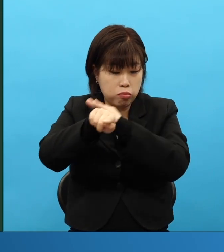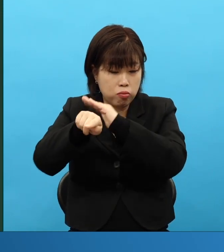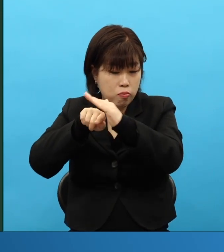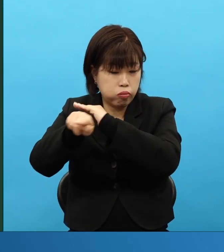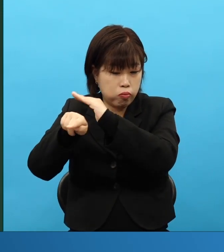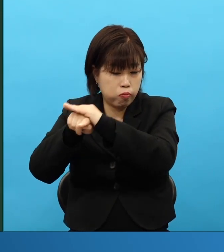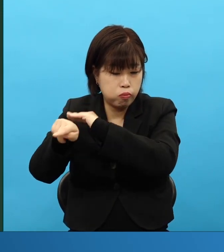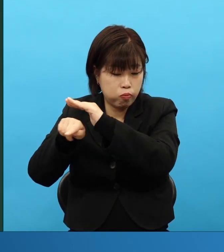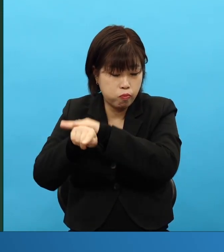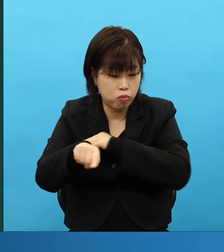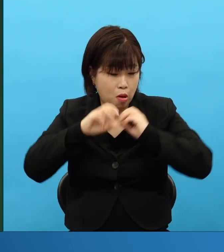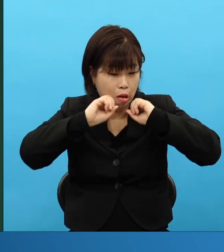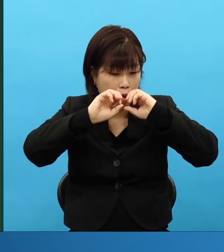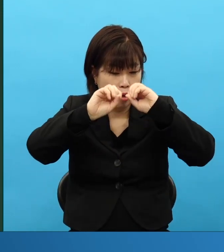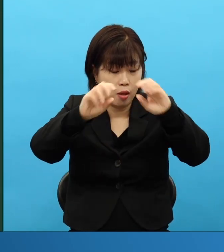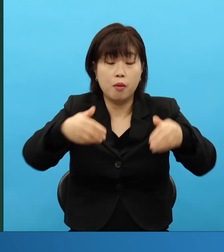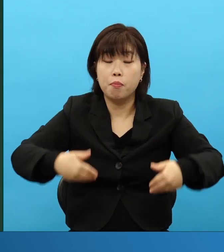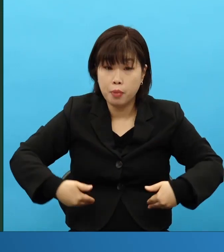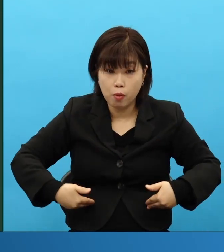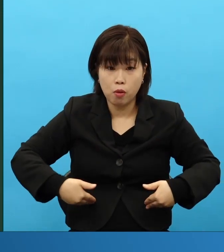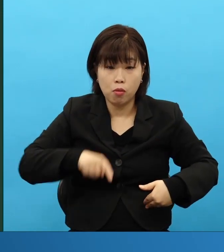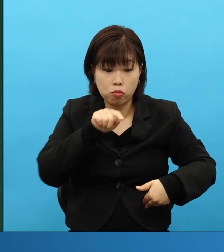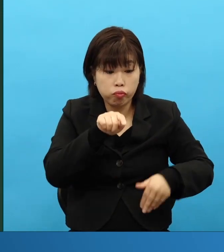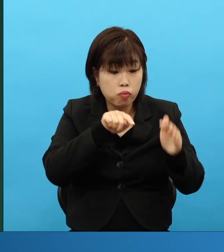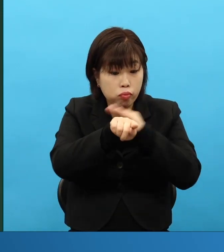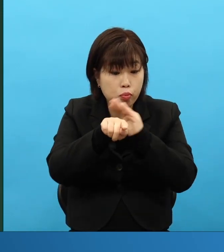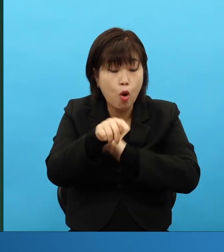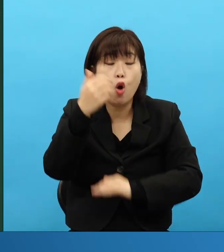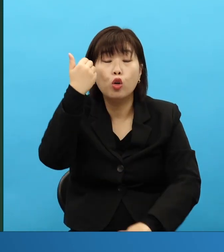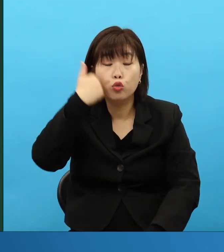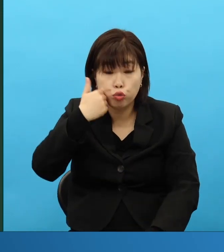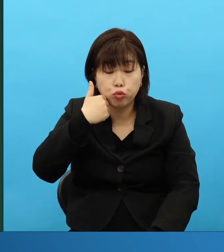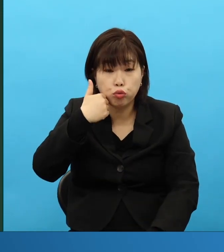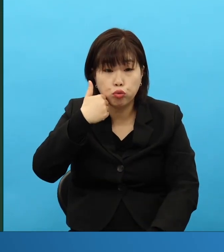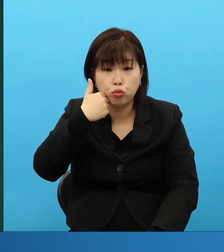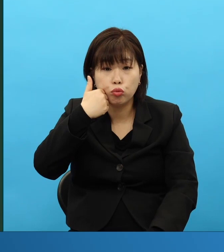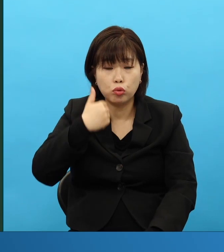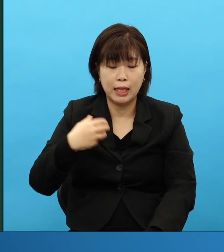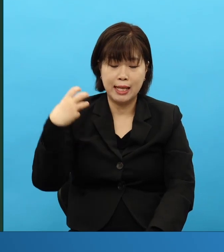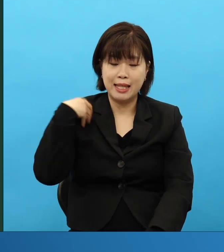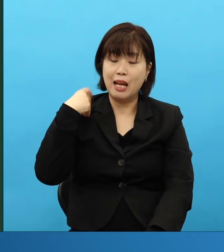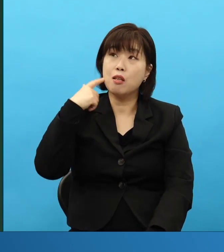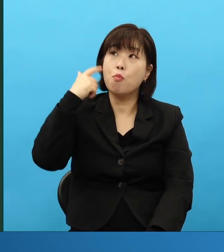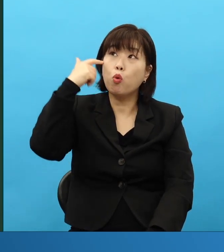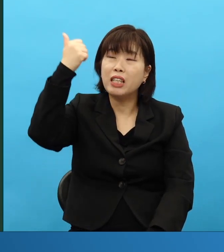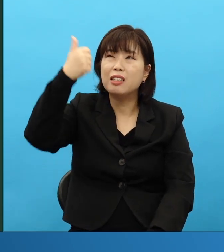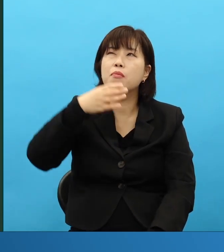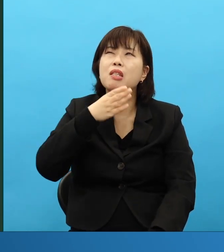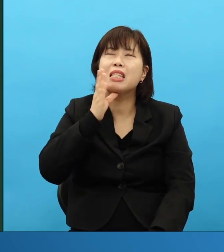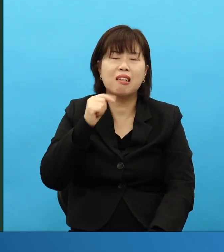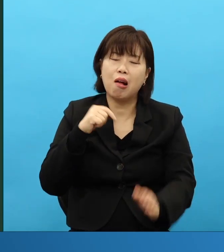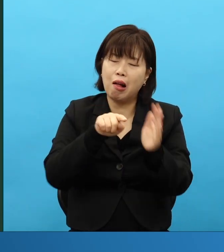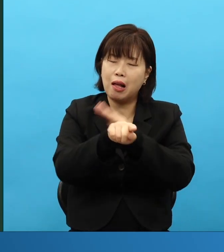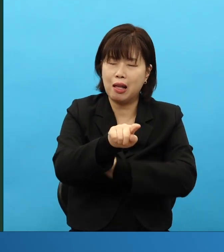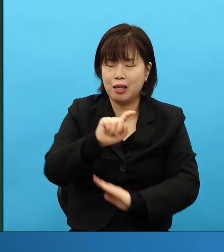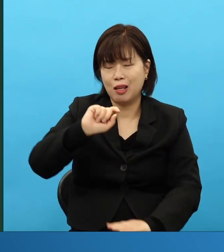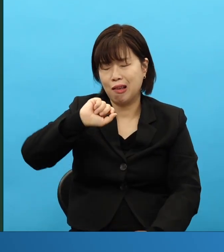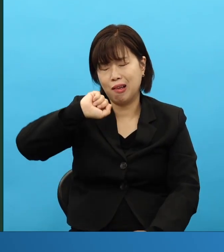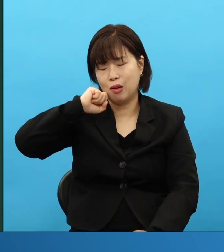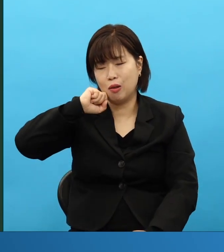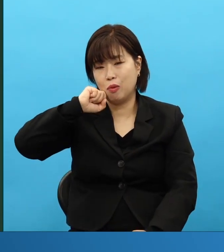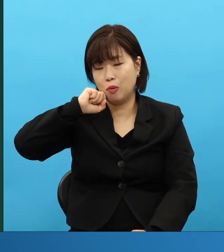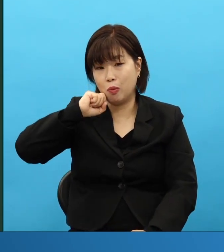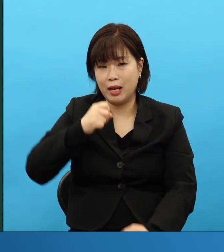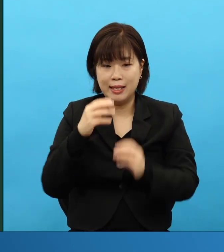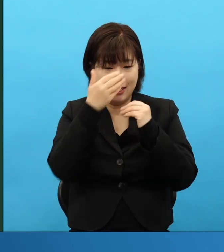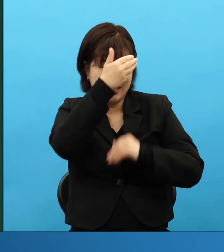그냥 대도시 가서 메시지 주면 된단 말이에요. 해야 돼요. Those who can go in are those who are kind of prepared with the language, are younger people. Those who are older, you can go to the major cities and really